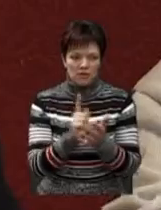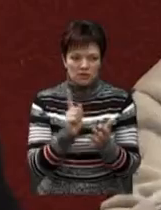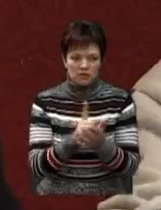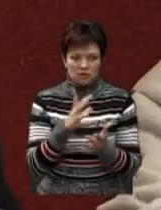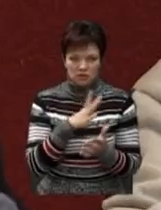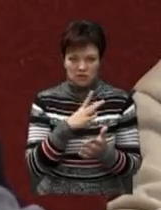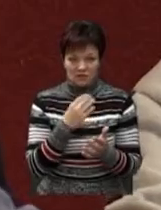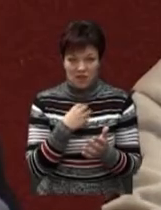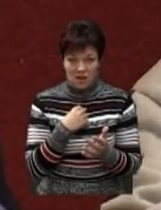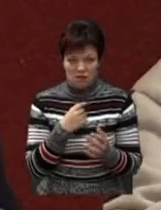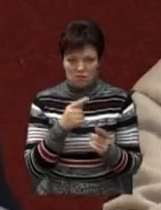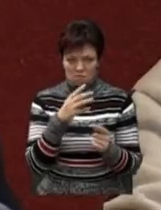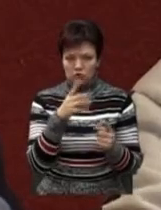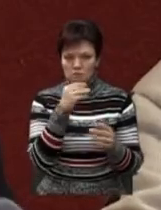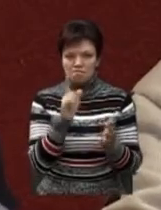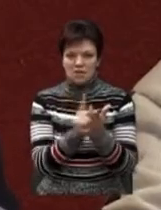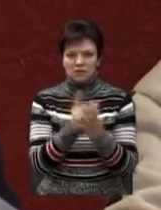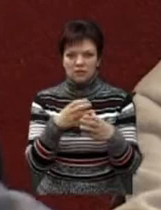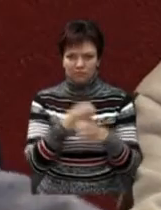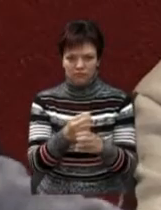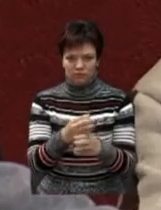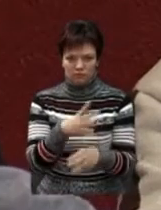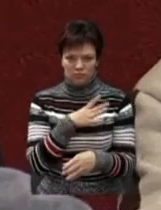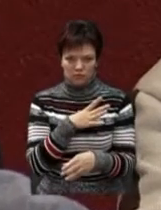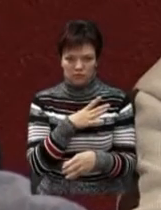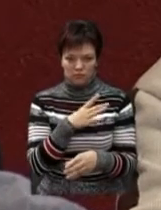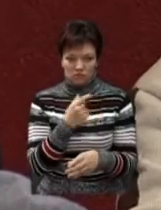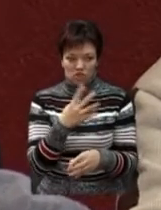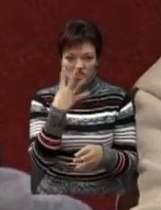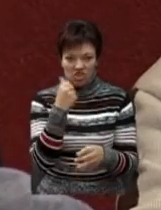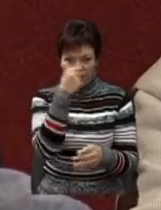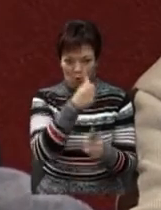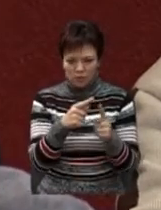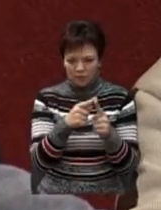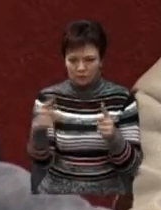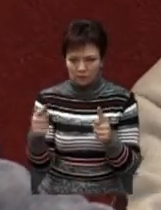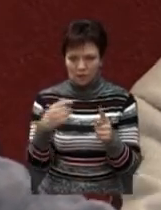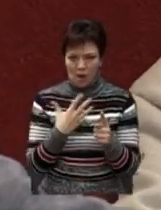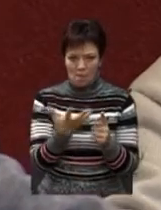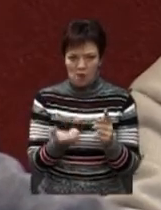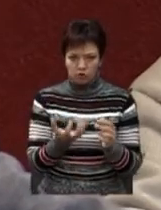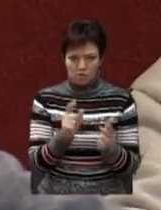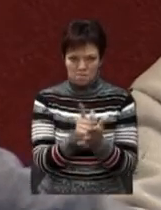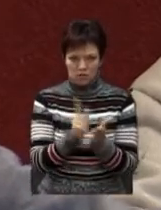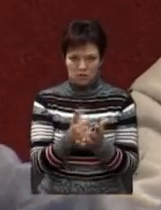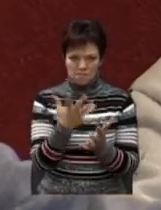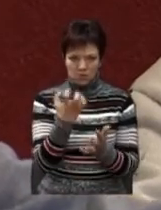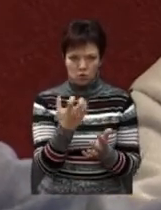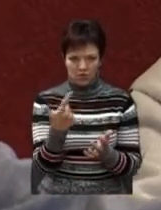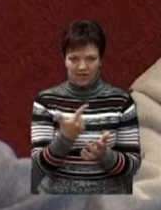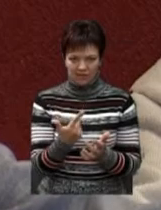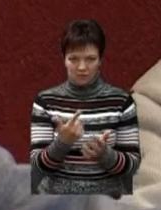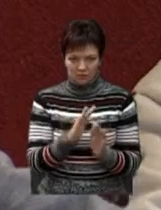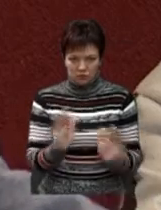пенсию. Я получал 4 года 500 гривен всего-навсего. 4 года по 500 гривен? По 500 гривен всего мне давали